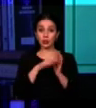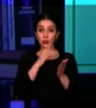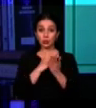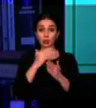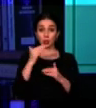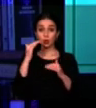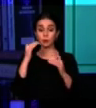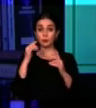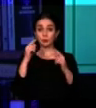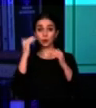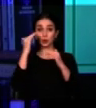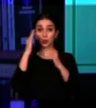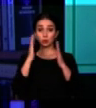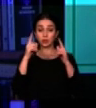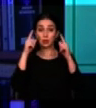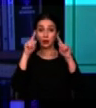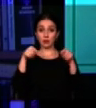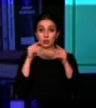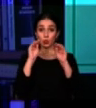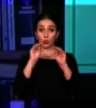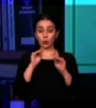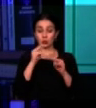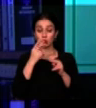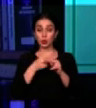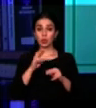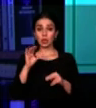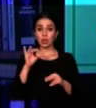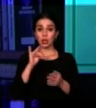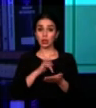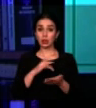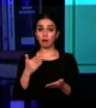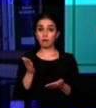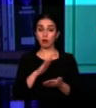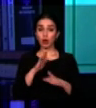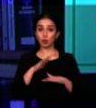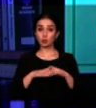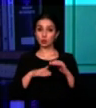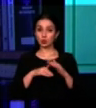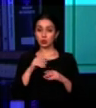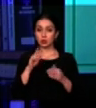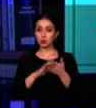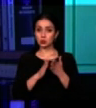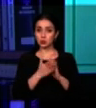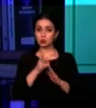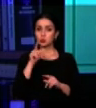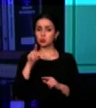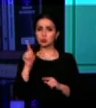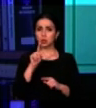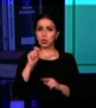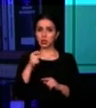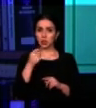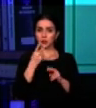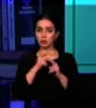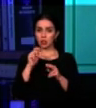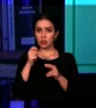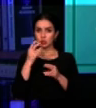бұрчай қабысылар қойдік. Енді интерваллар үсілі. Құрматлы оқучылар, қаренге, мен кәліт сөзлеріні